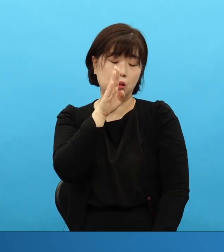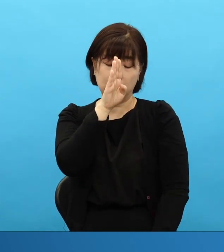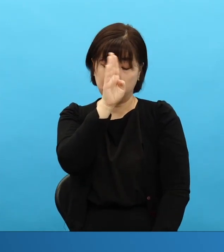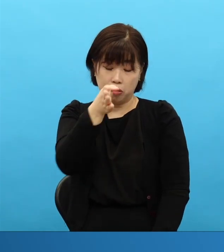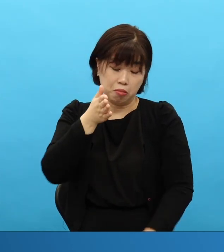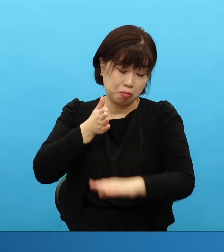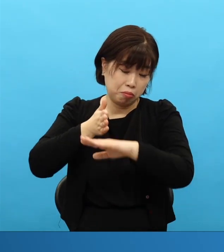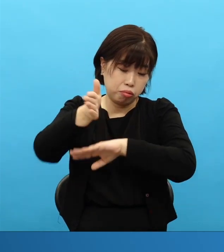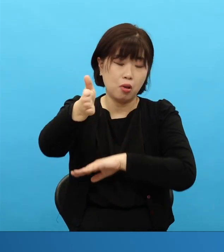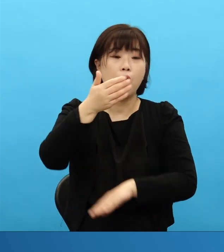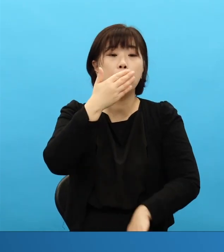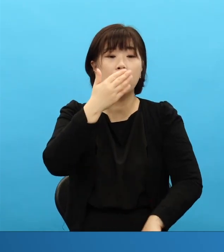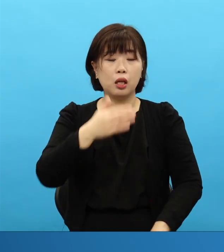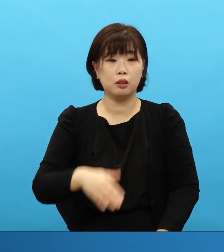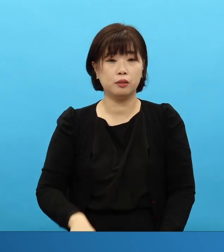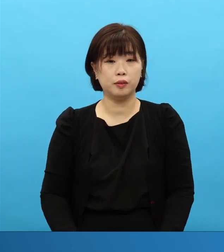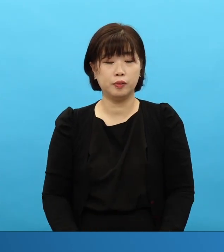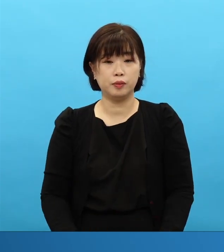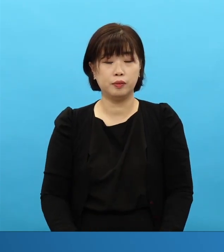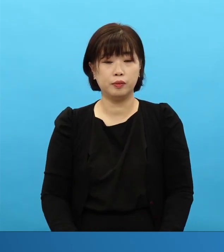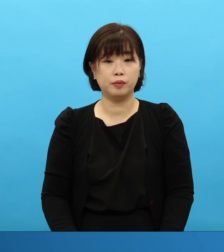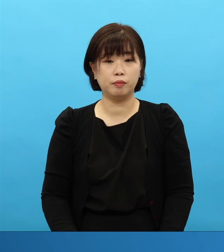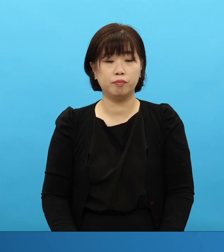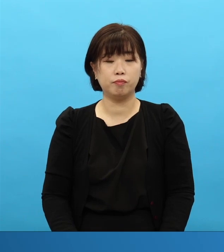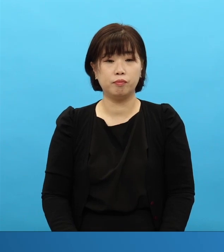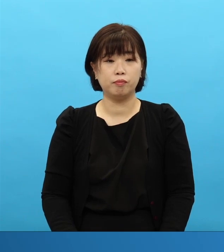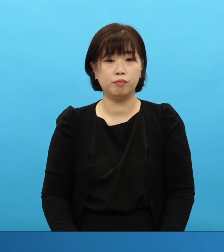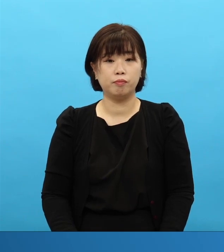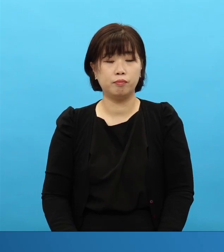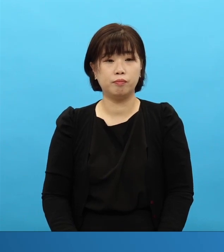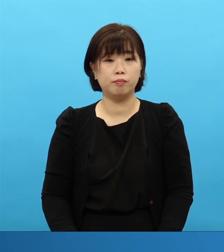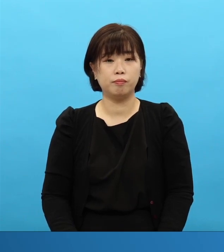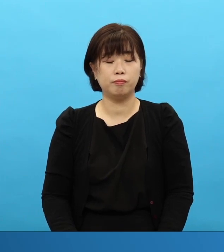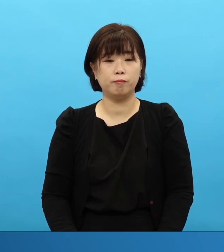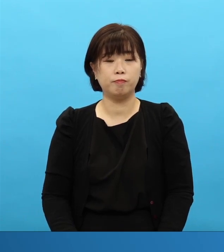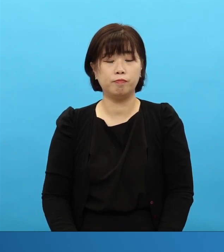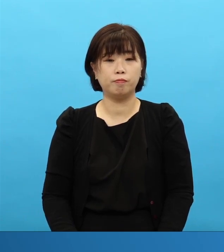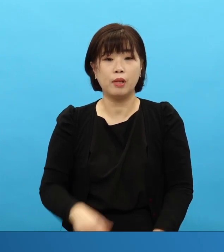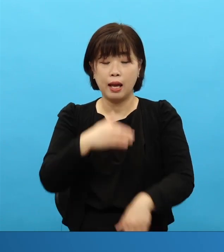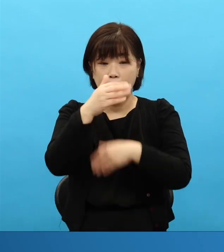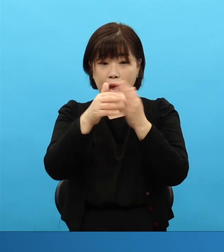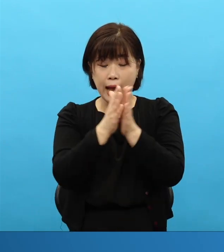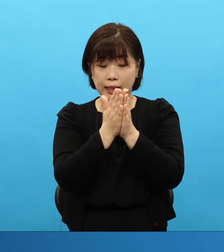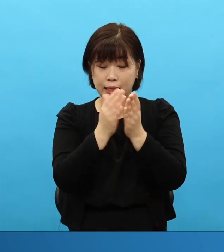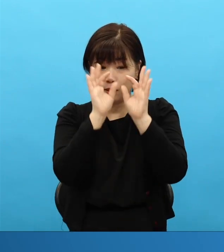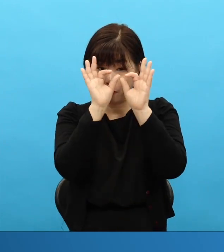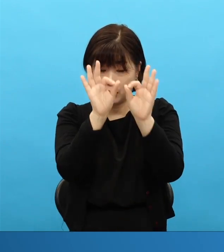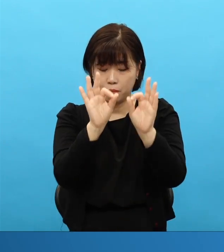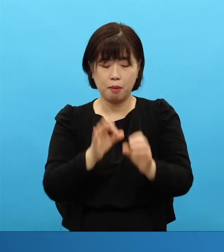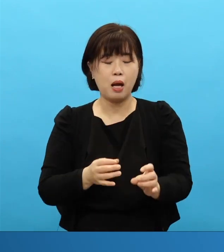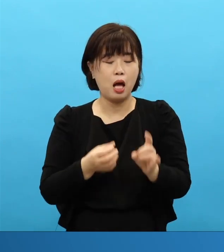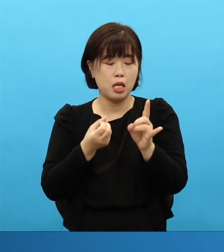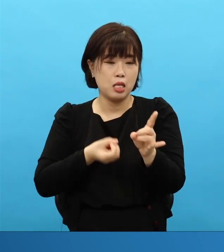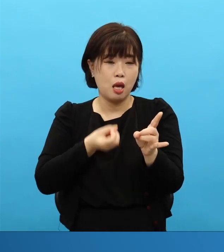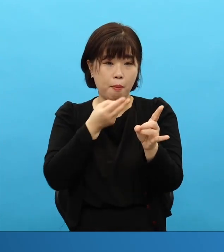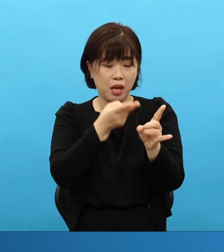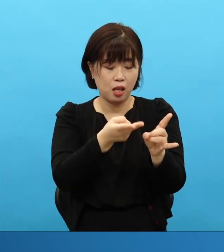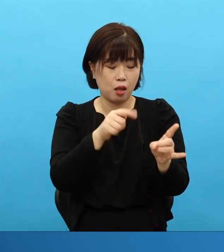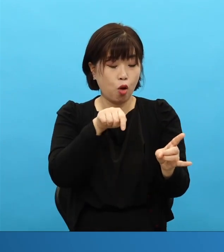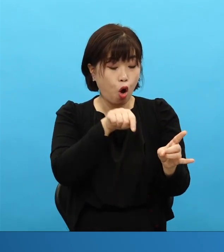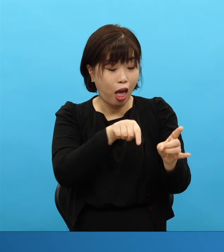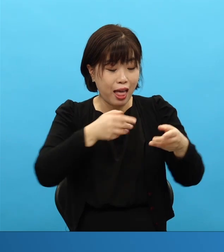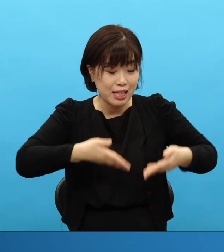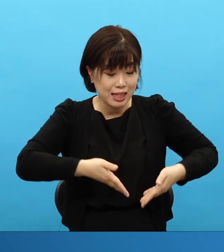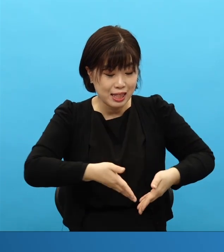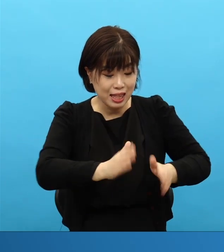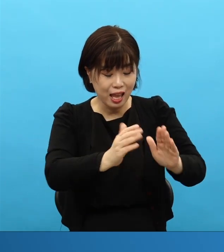있을 때부터 너를 알았다고 그랬습니다. Jeremiah 1:5, 그렇죠. God says, I knew you even in the womb. 에베소 1장 3절 5절에 너를 창세 전에